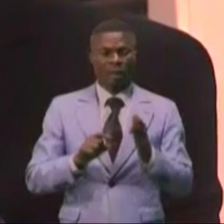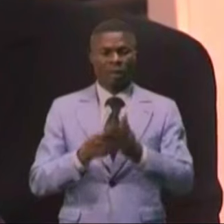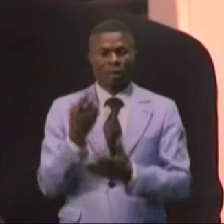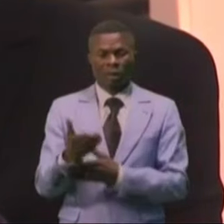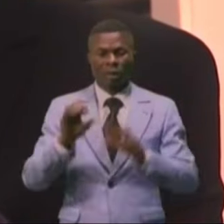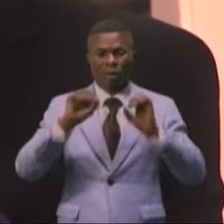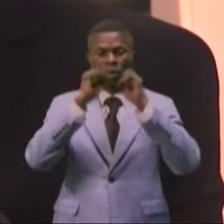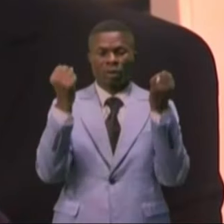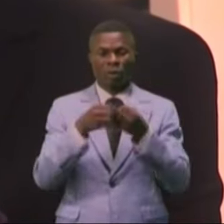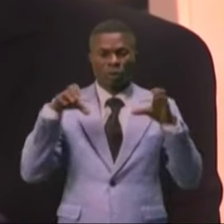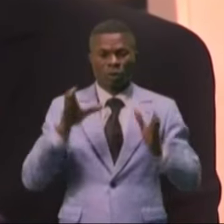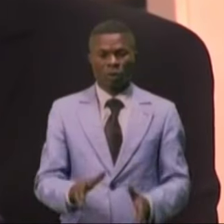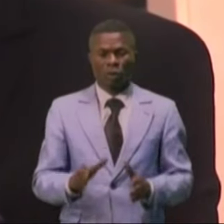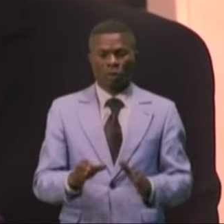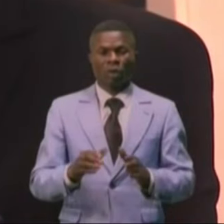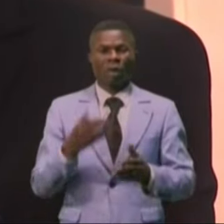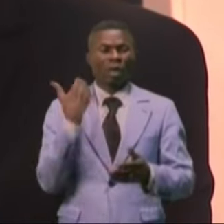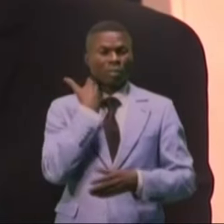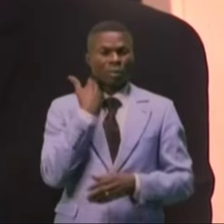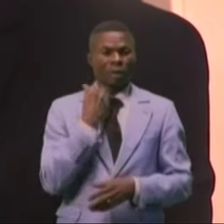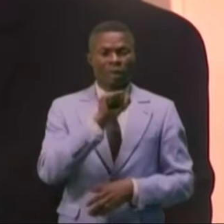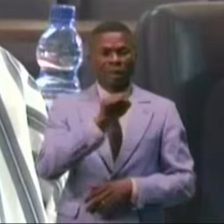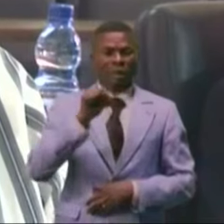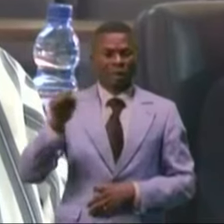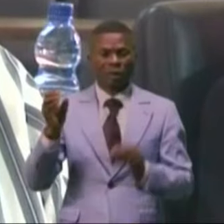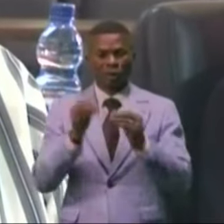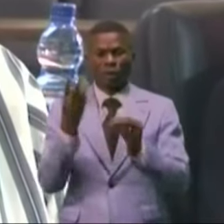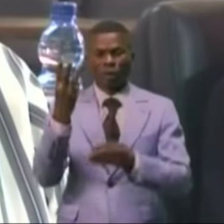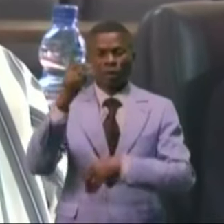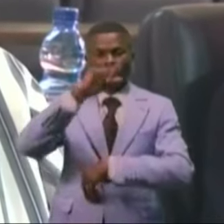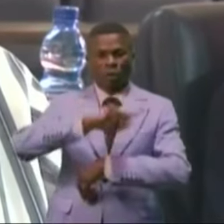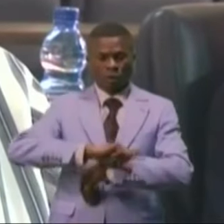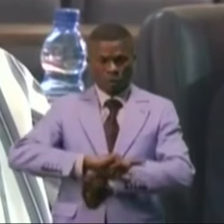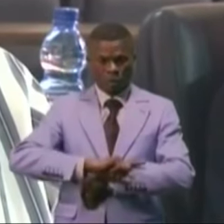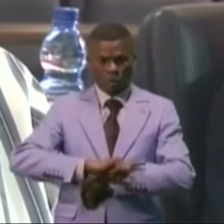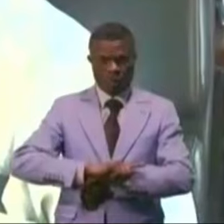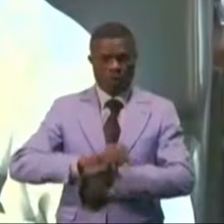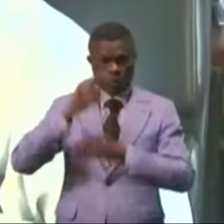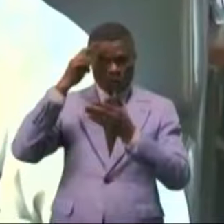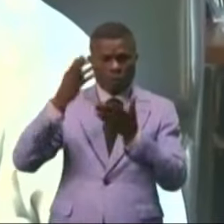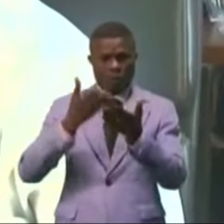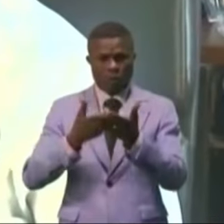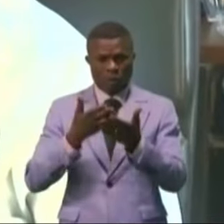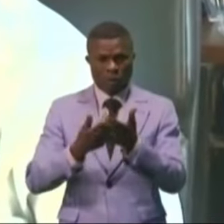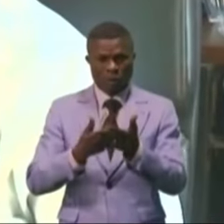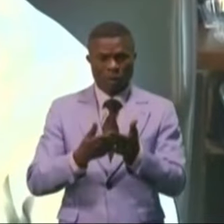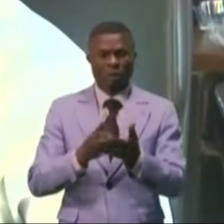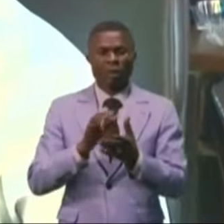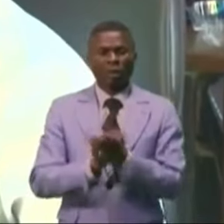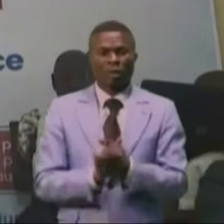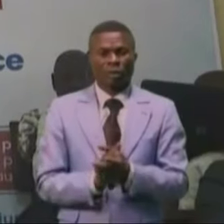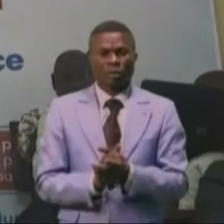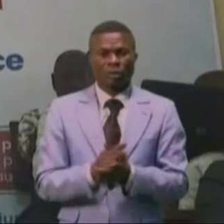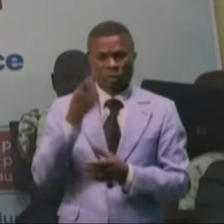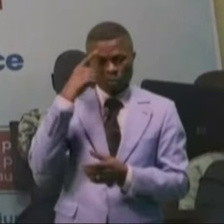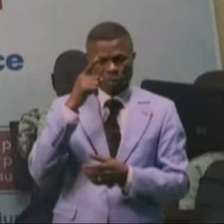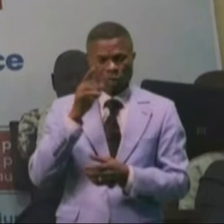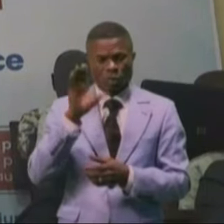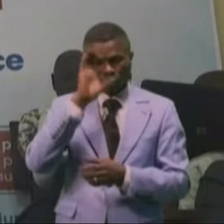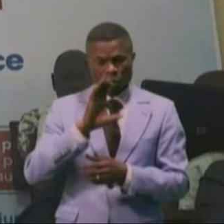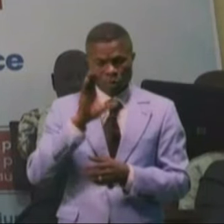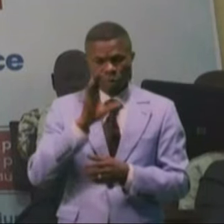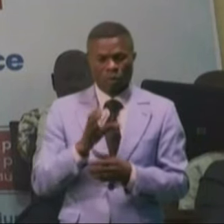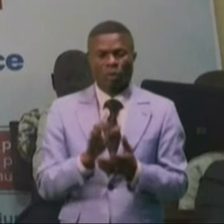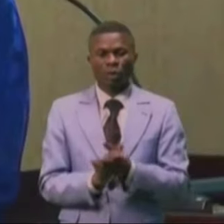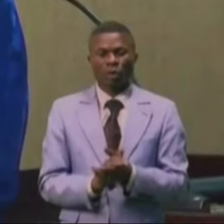Société congolaise de drépanocytose s'est réunie pendant trois jours en congrès aux cliniques universitaires de Kinshasa. Autour du thème « Rompre